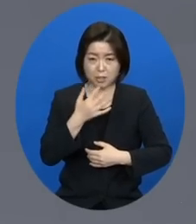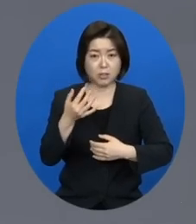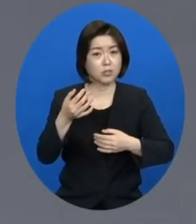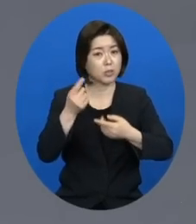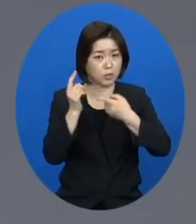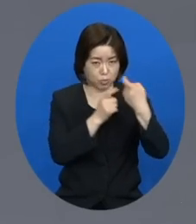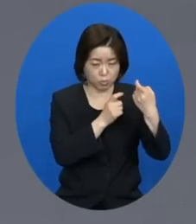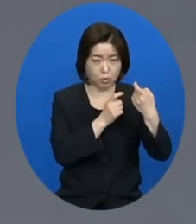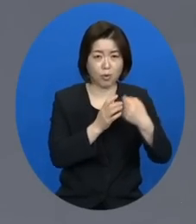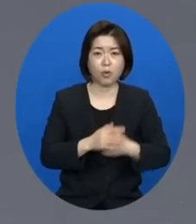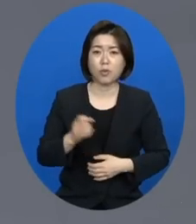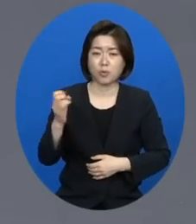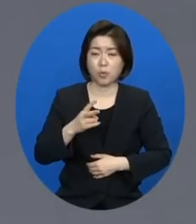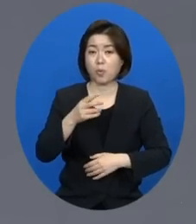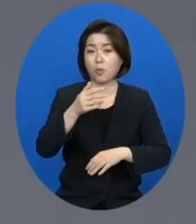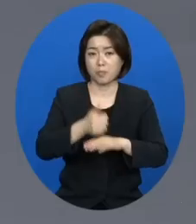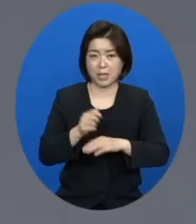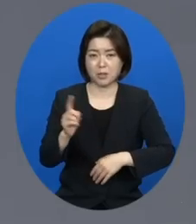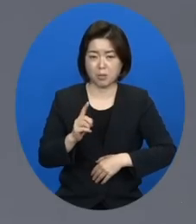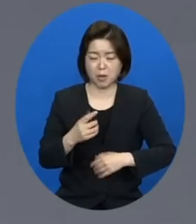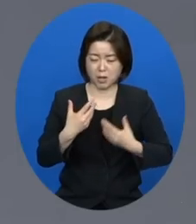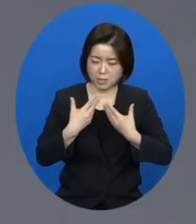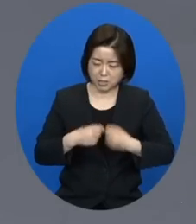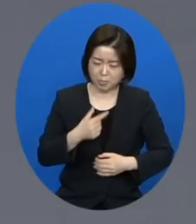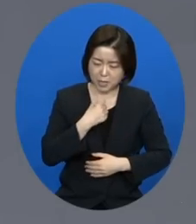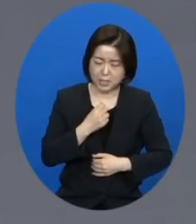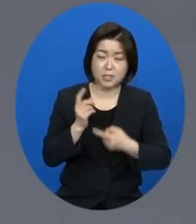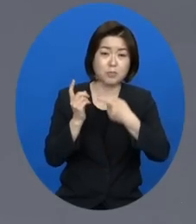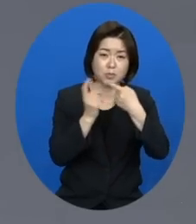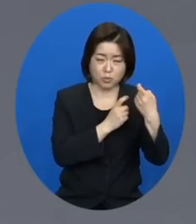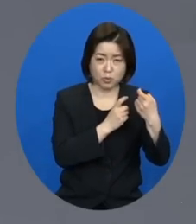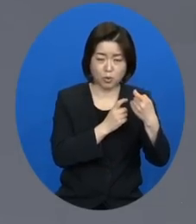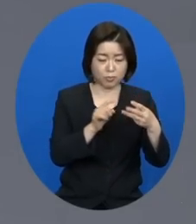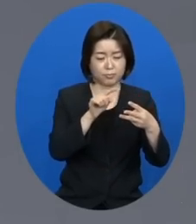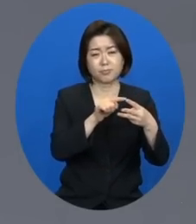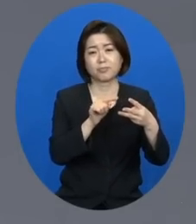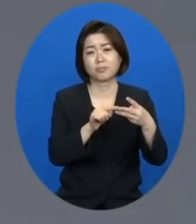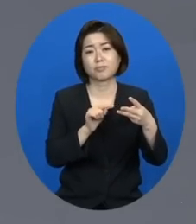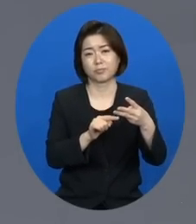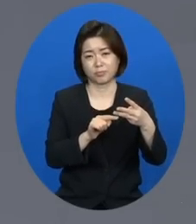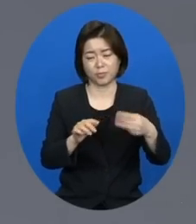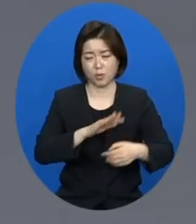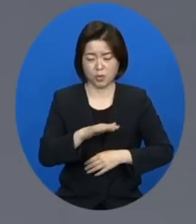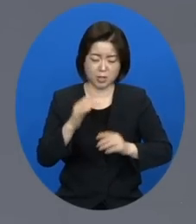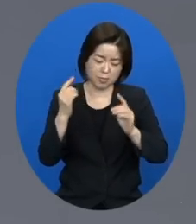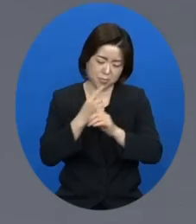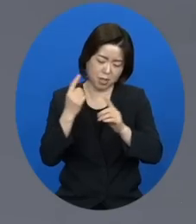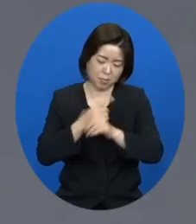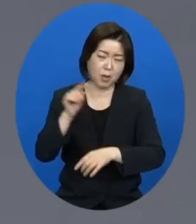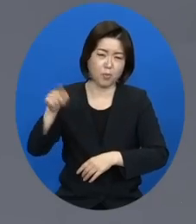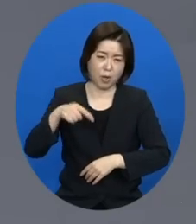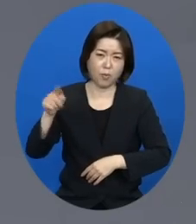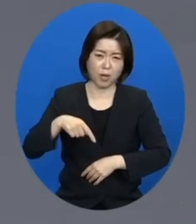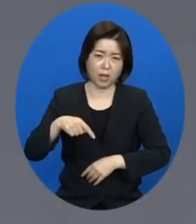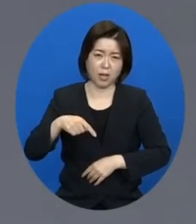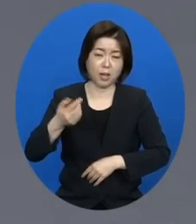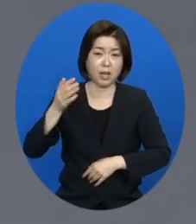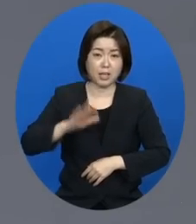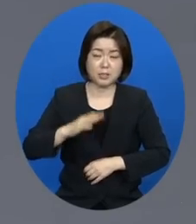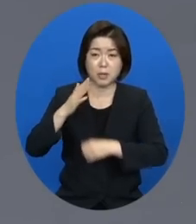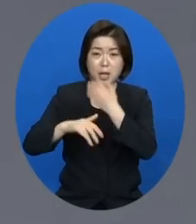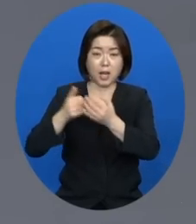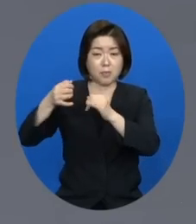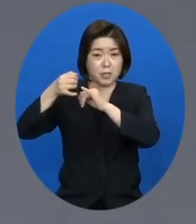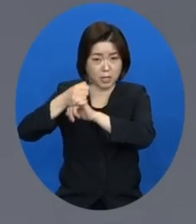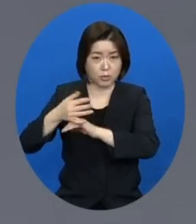유혹, 그리고 마지막으로 절망하고 싶은 유혹들이 우리에게 매일마다 찾아옵니다. 그러나 하나님께서 약속하신